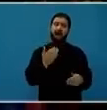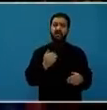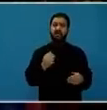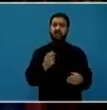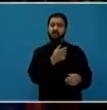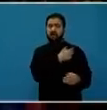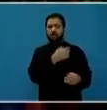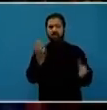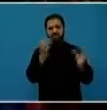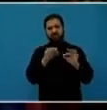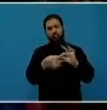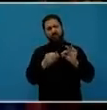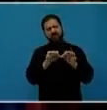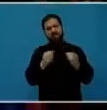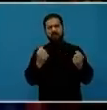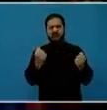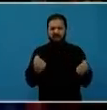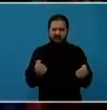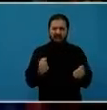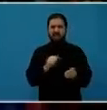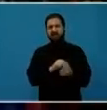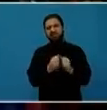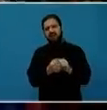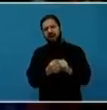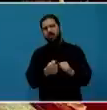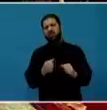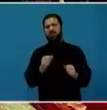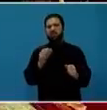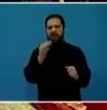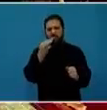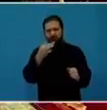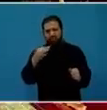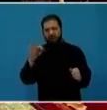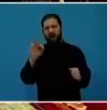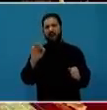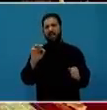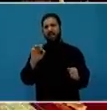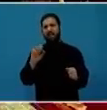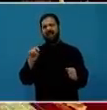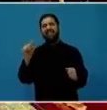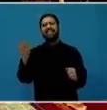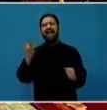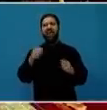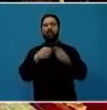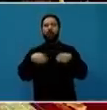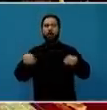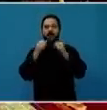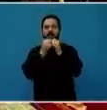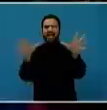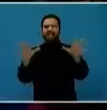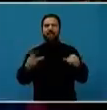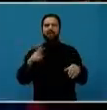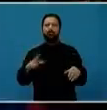Pot fi cuvinte mai aspre, pot fi cuvinte care să aibă o anumită încărcătură, care să meargă și în relația noastră